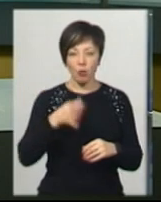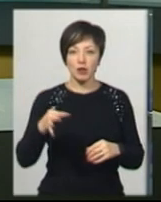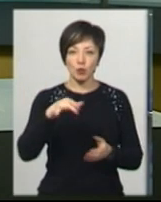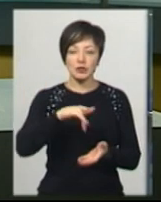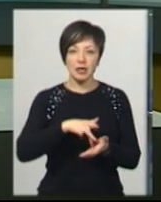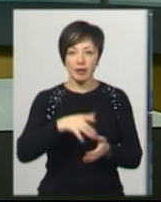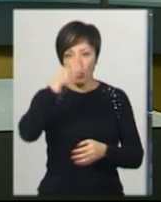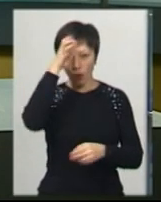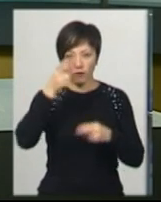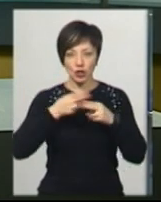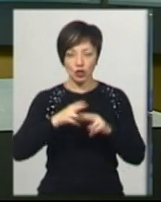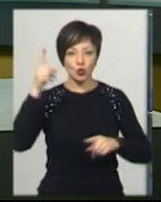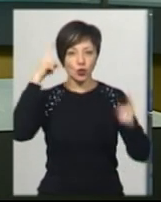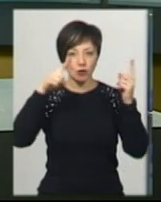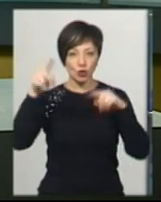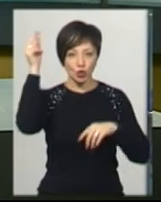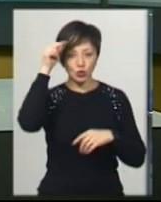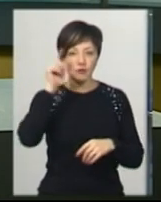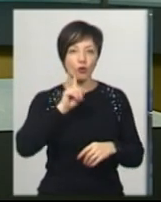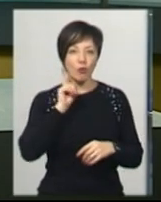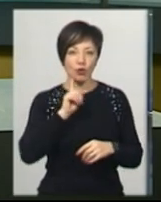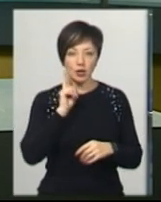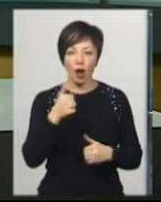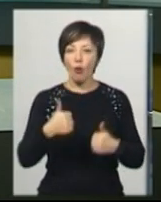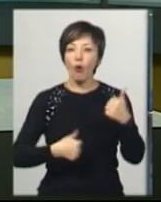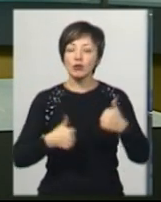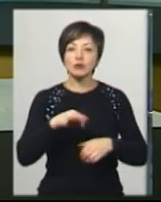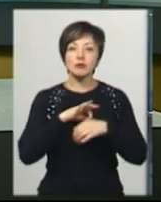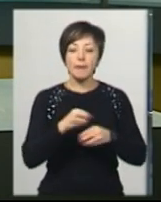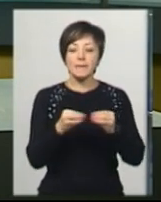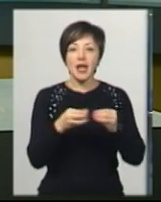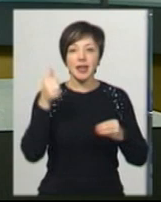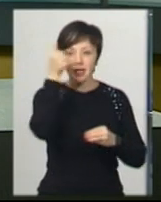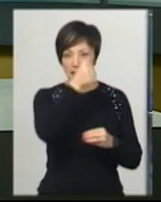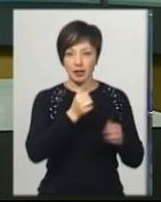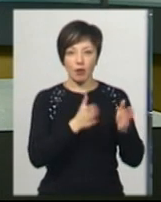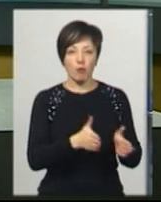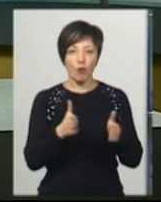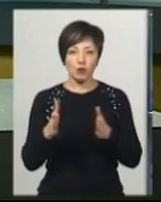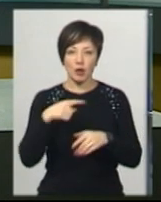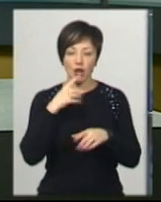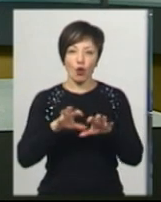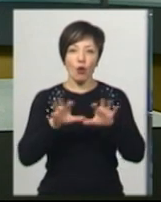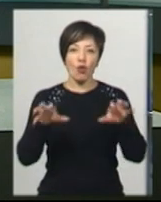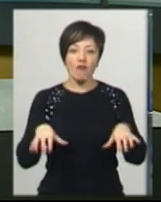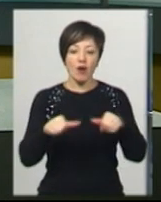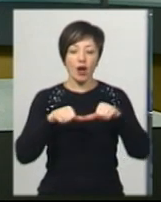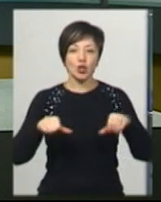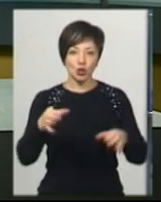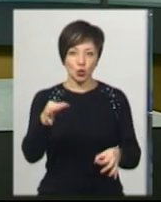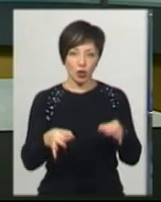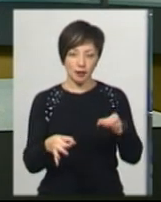обласному центрі науково-технічної творчості учнівської молоді. Конкурс проводять 15-й рік поспіль, каже голова журі, кандидат технічних наук